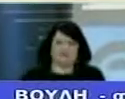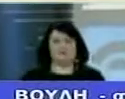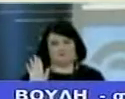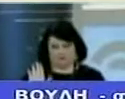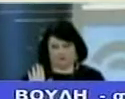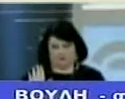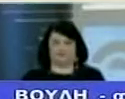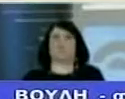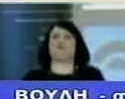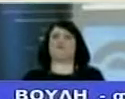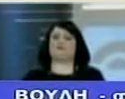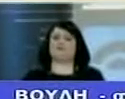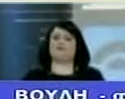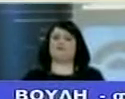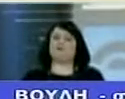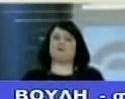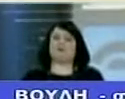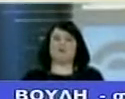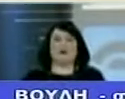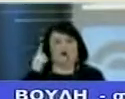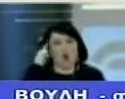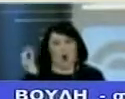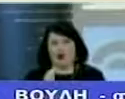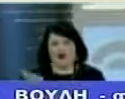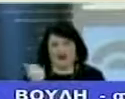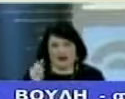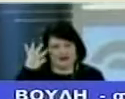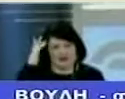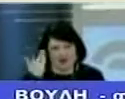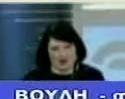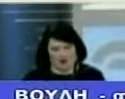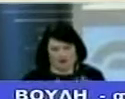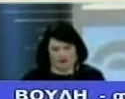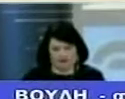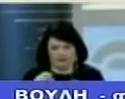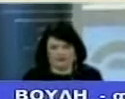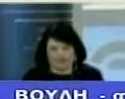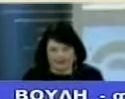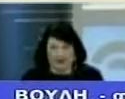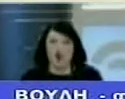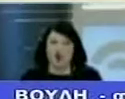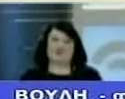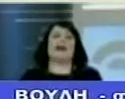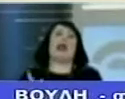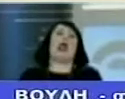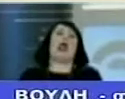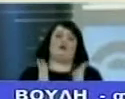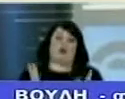Ακούστε. Ο πρώτος παραλογισμός. Να διαδίδεις ότι